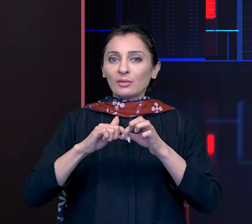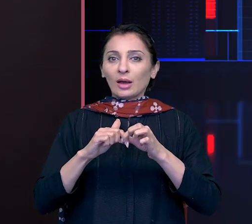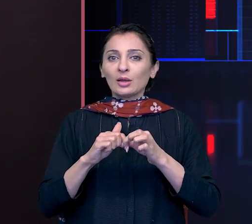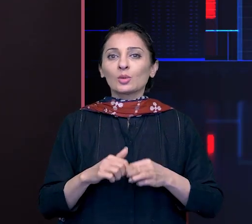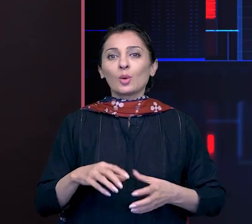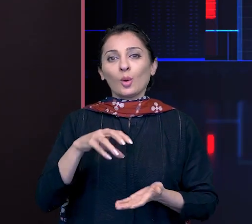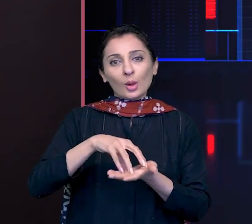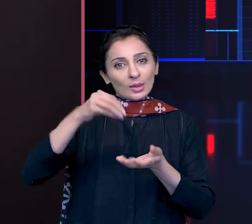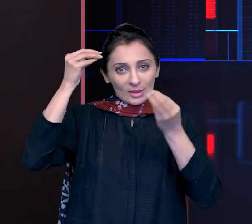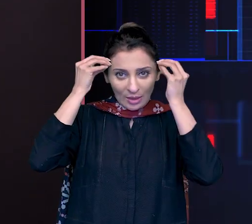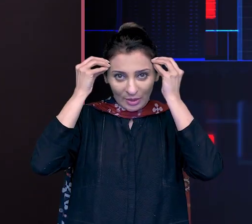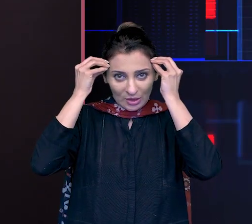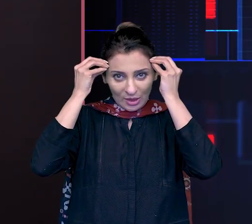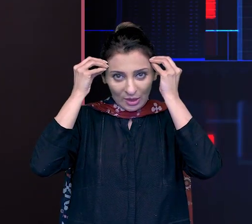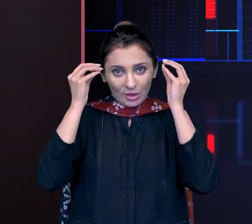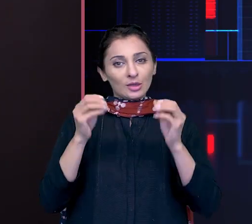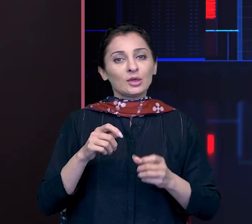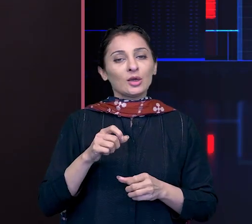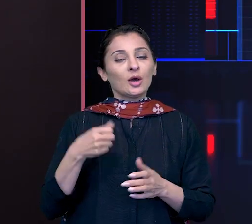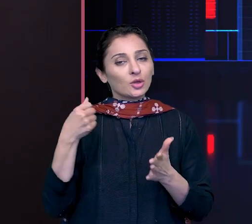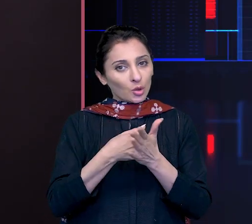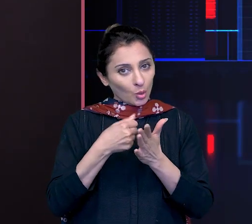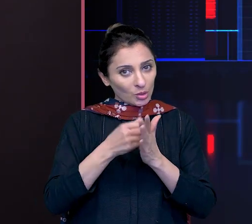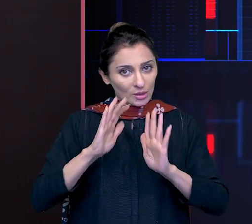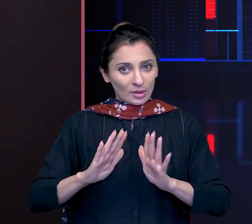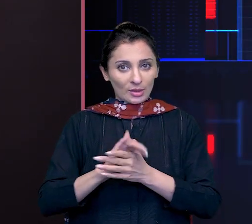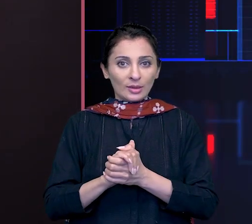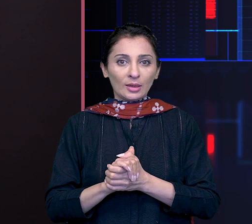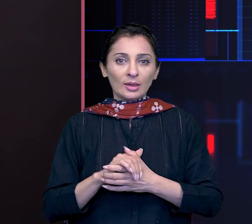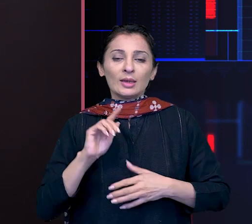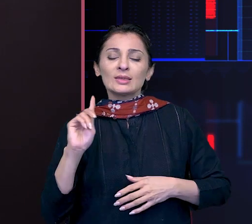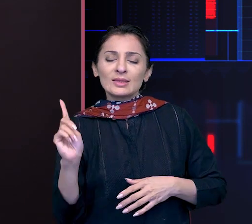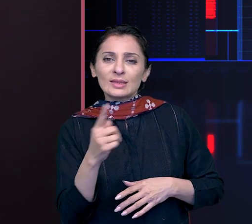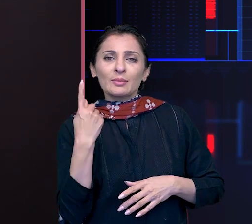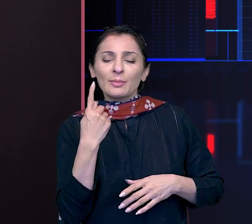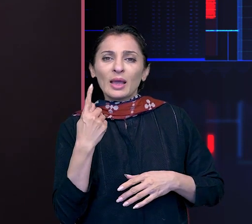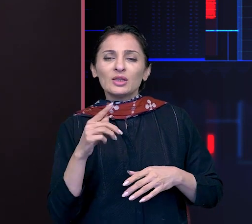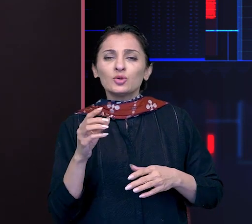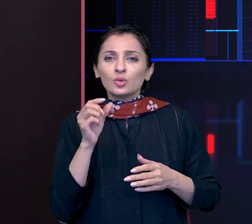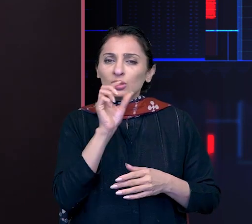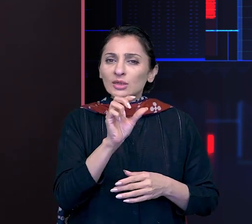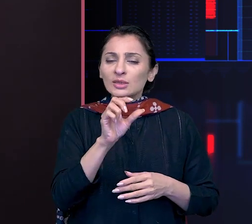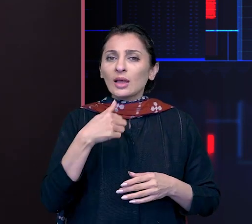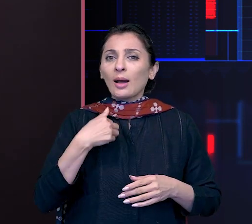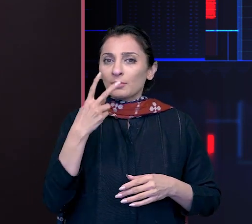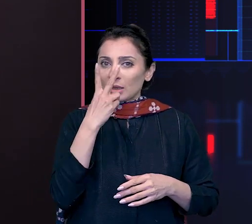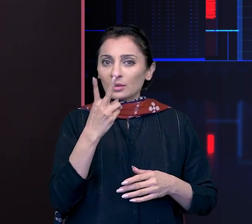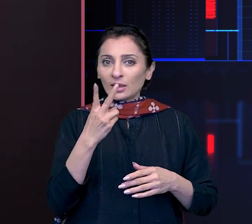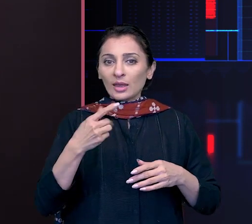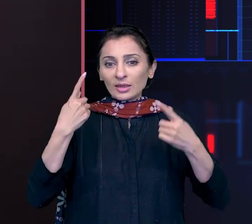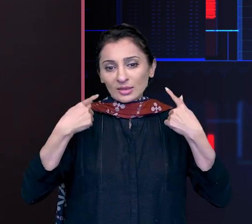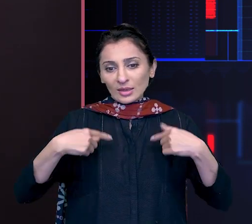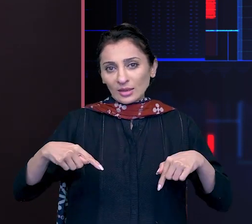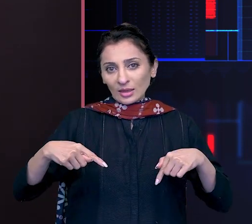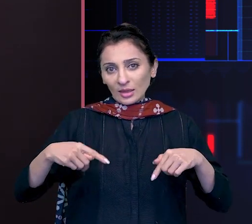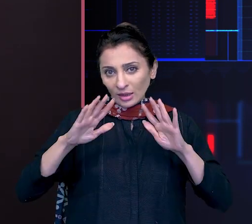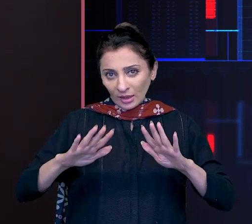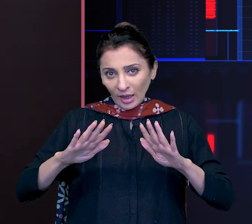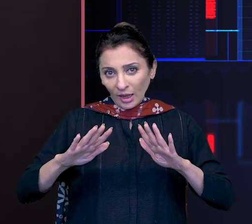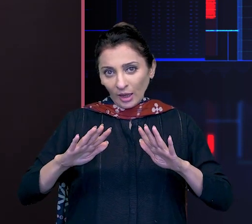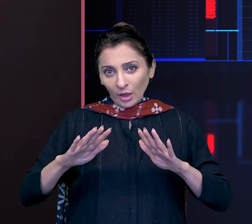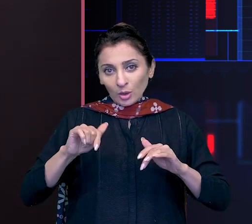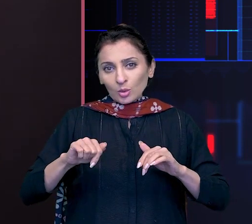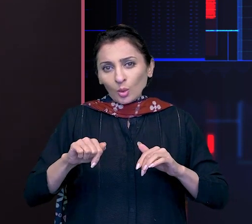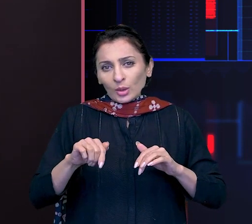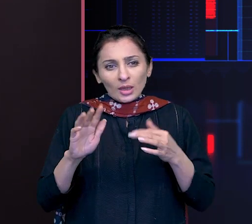में जो मेन चीज़ हम देखते हैं वो ये है कि ज़िंदगी अगर पाई जाती है तो उसकी नौइयत कैसी होगी, वो हमसे कितनी